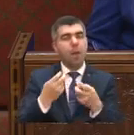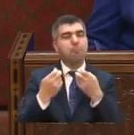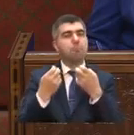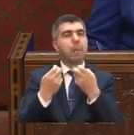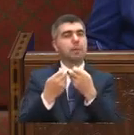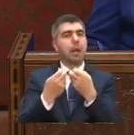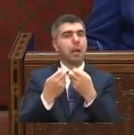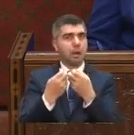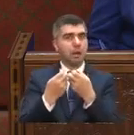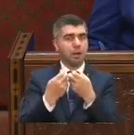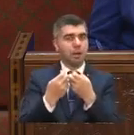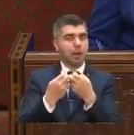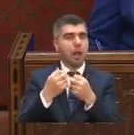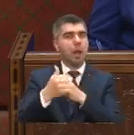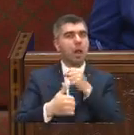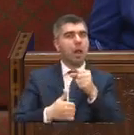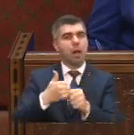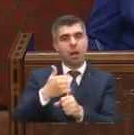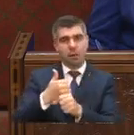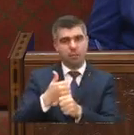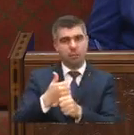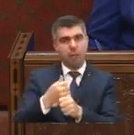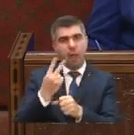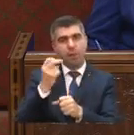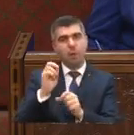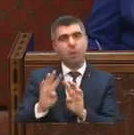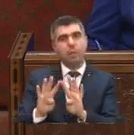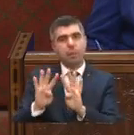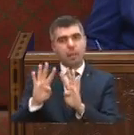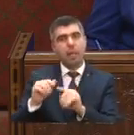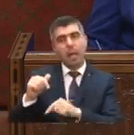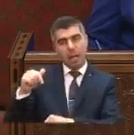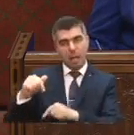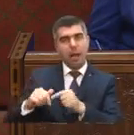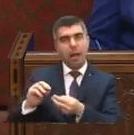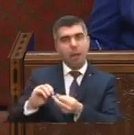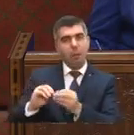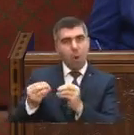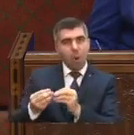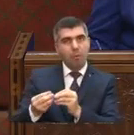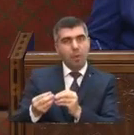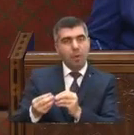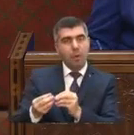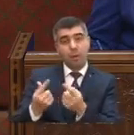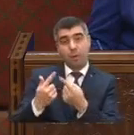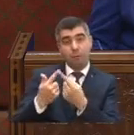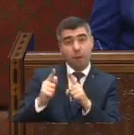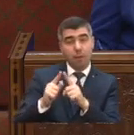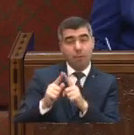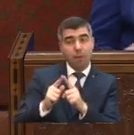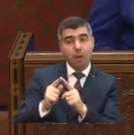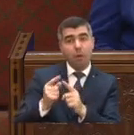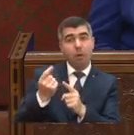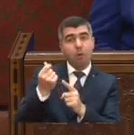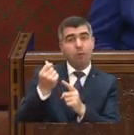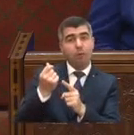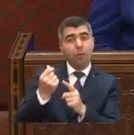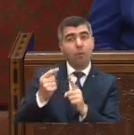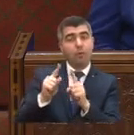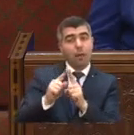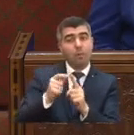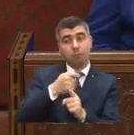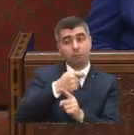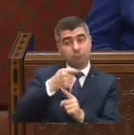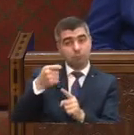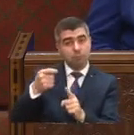عندنا السنه اللي مضات بعض الحالات من هذا القبيل، وتم ارجاع المبالغ للمسافرين اللي